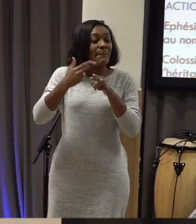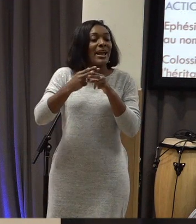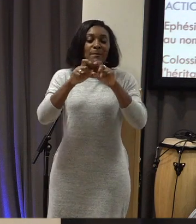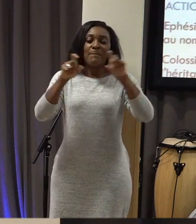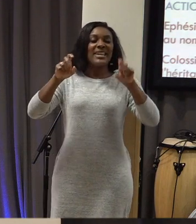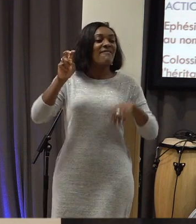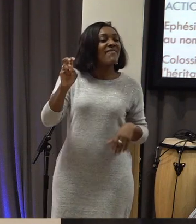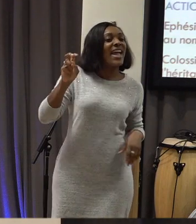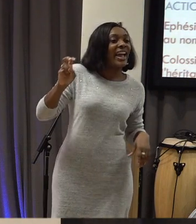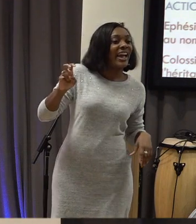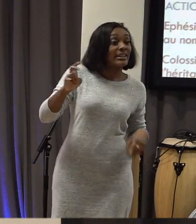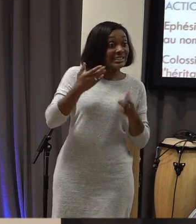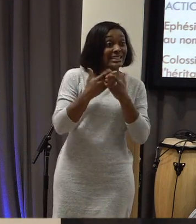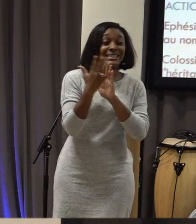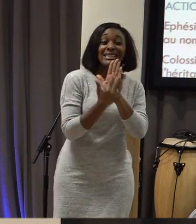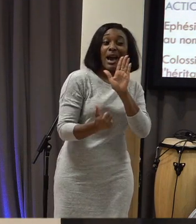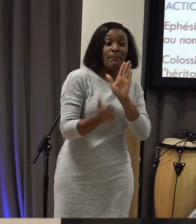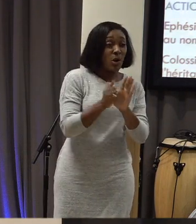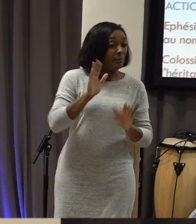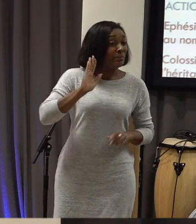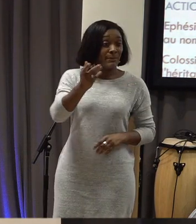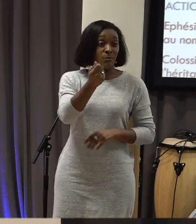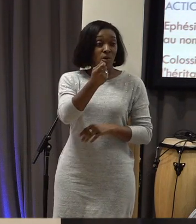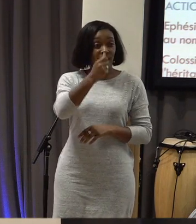vert. Ce dollar est le symbole de la monnaie américaine.